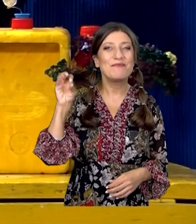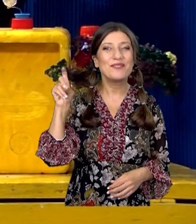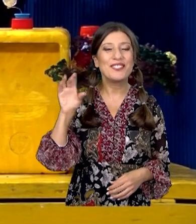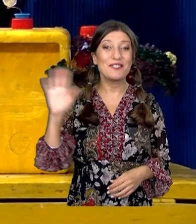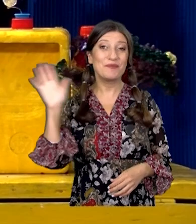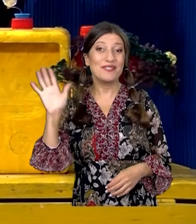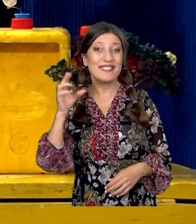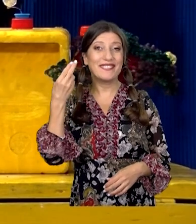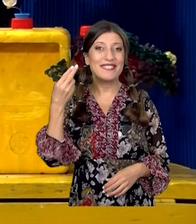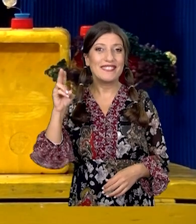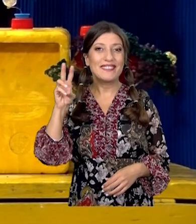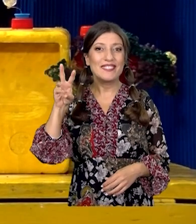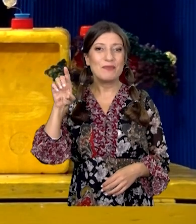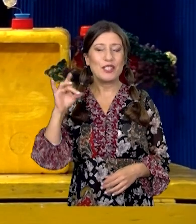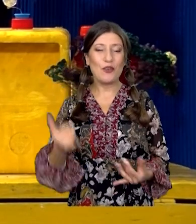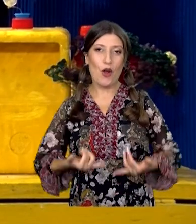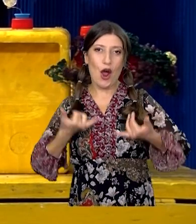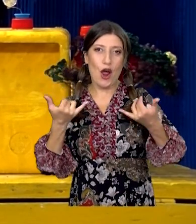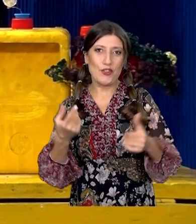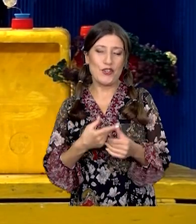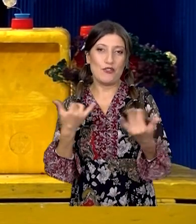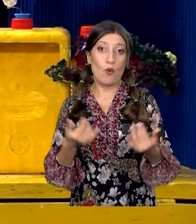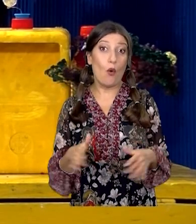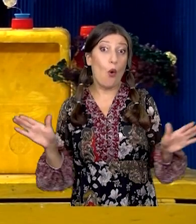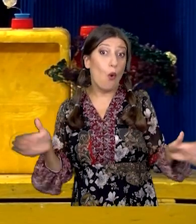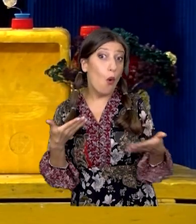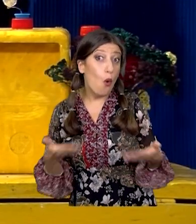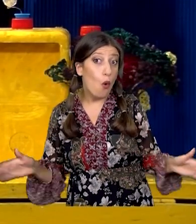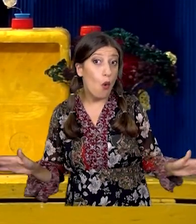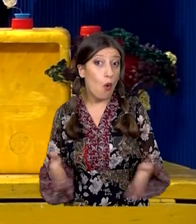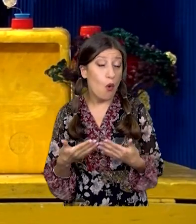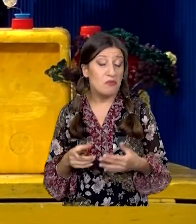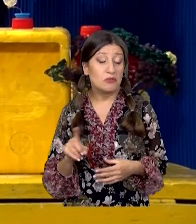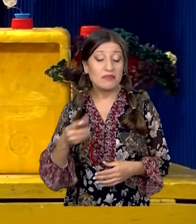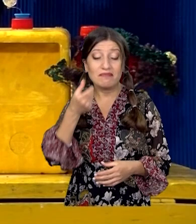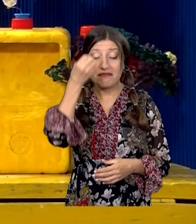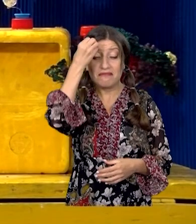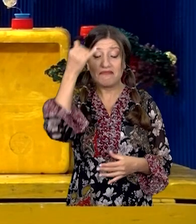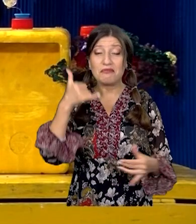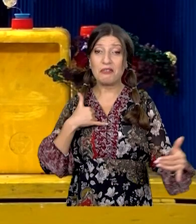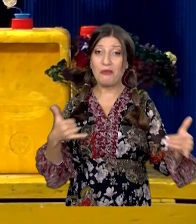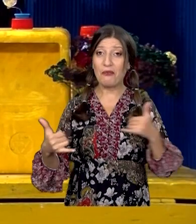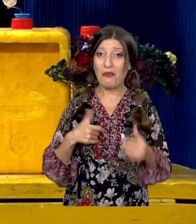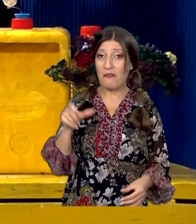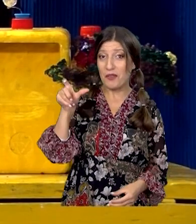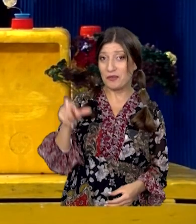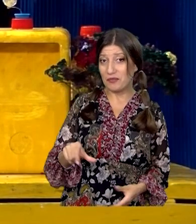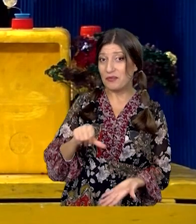բարև մոխ բարև հրգարժան դմբլդոխ ինչ քաղաքավարի